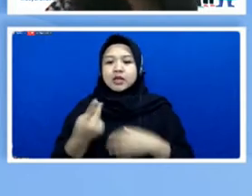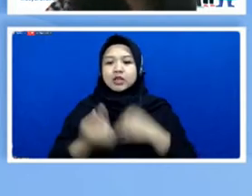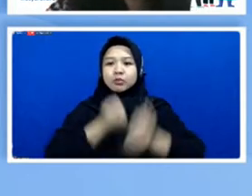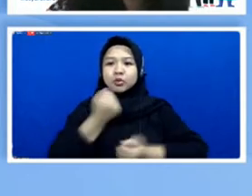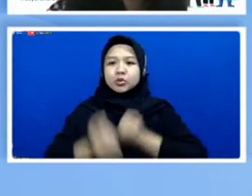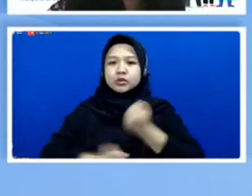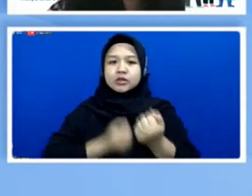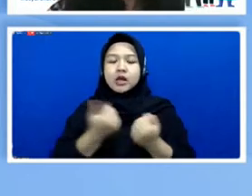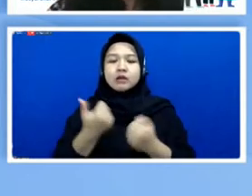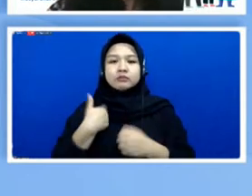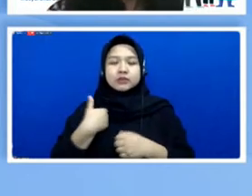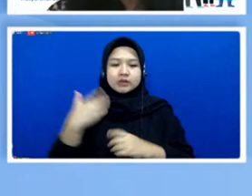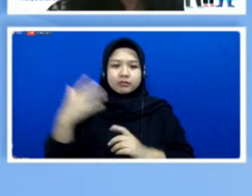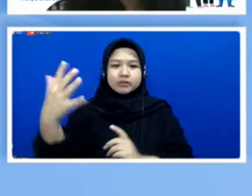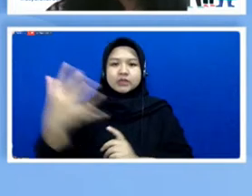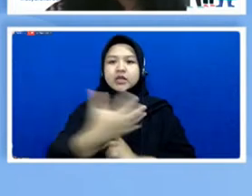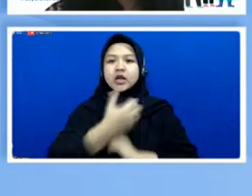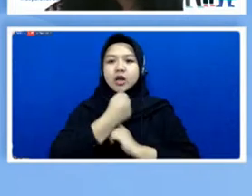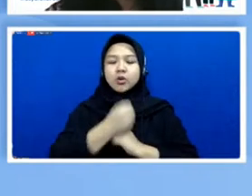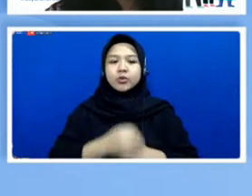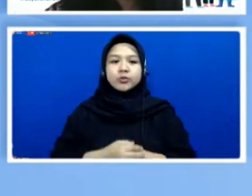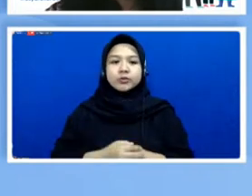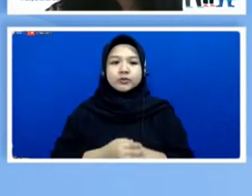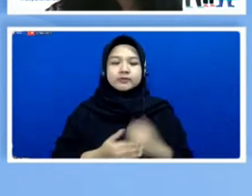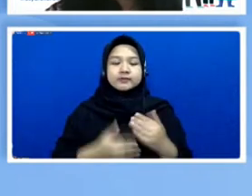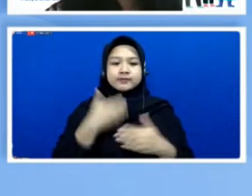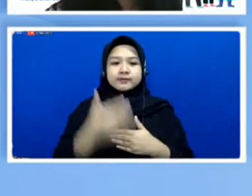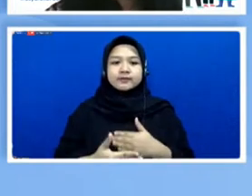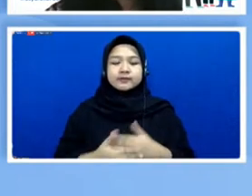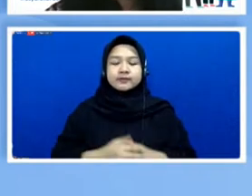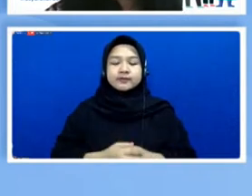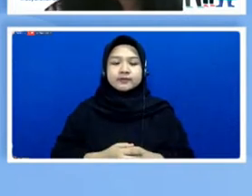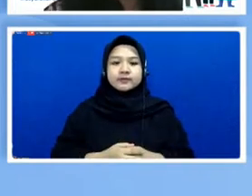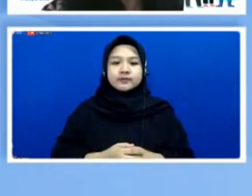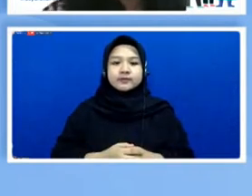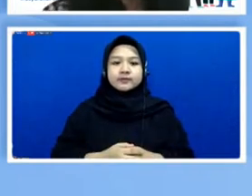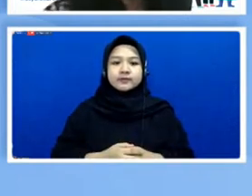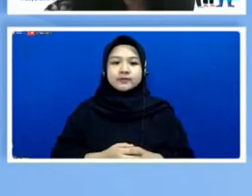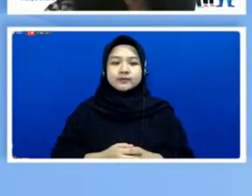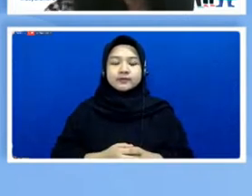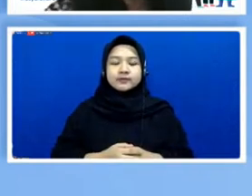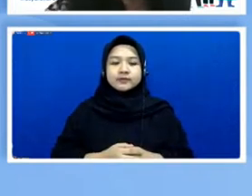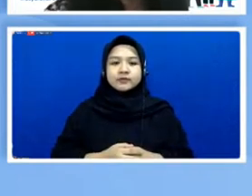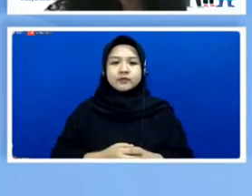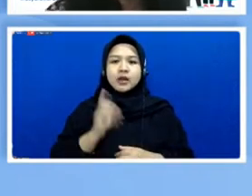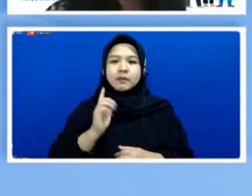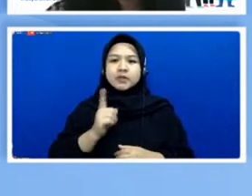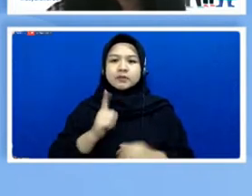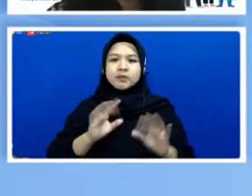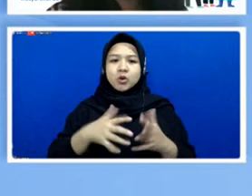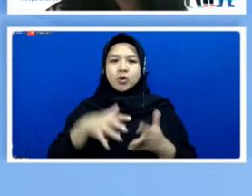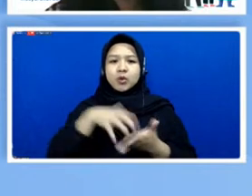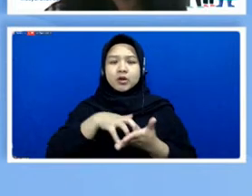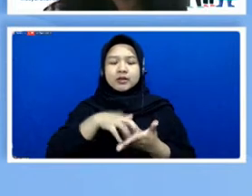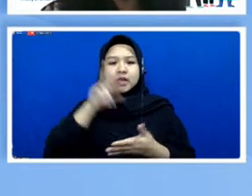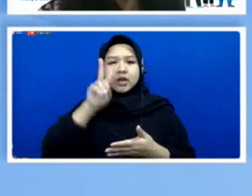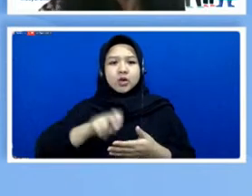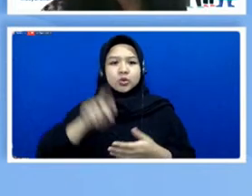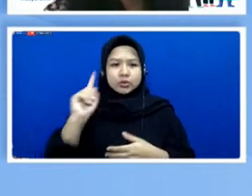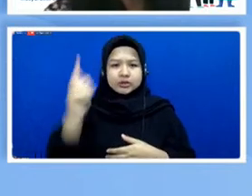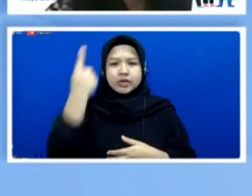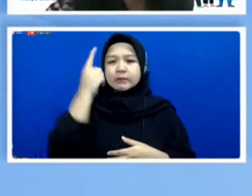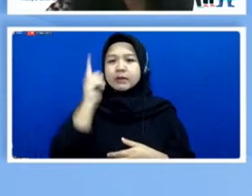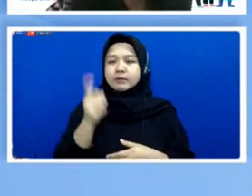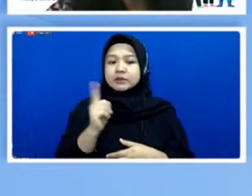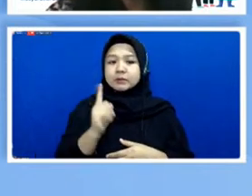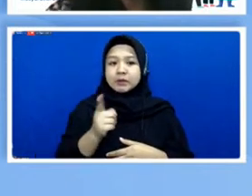untuk menjangkau mereka. Nah, next. Kenapa sih kelompok rentan ini harus diprioritaskan?